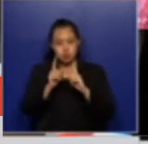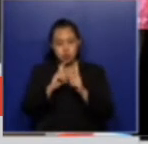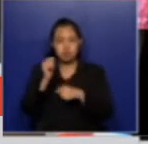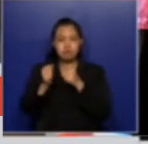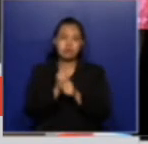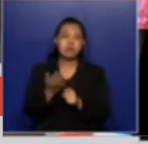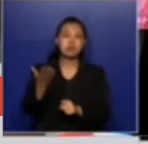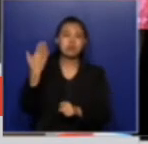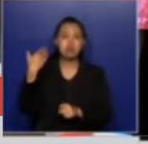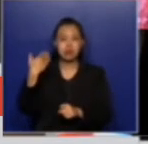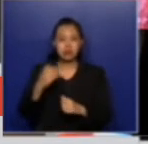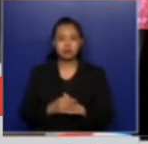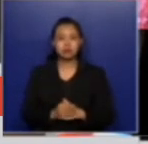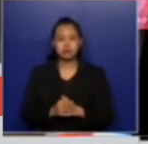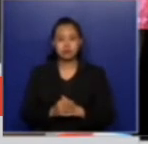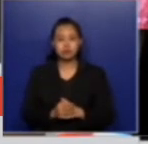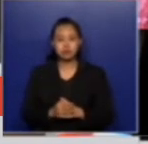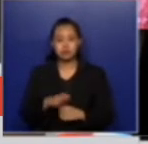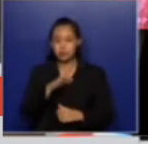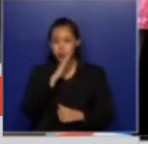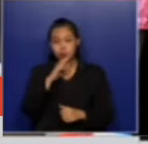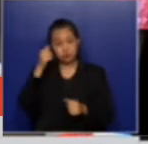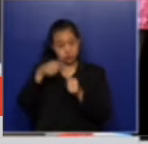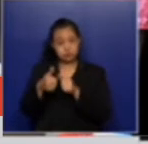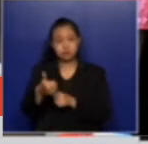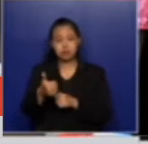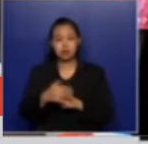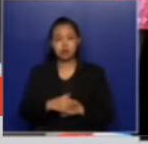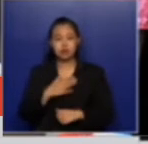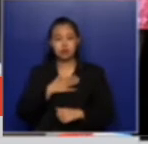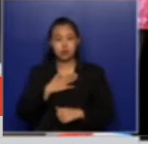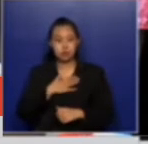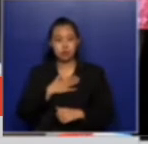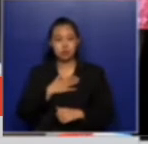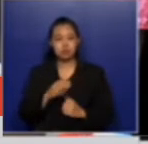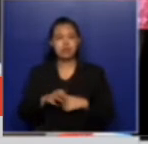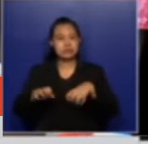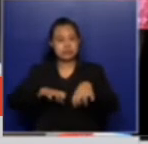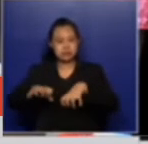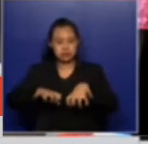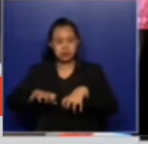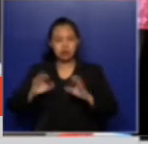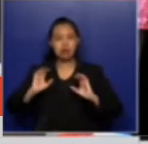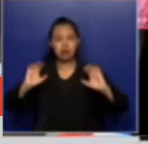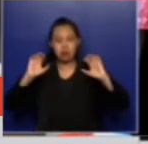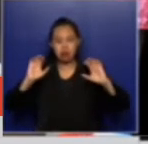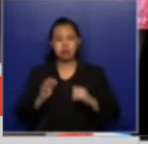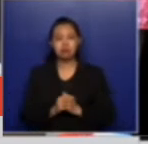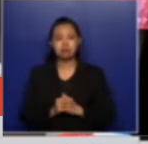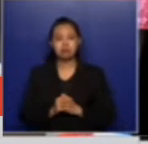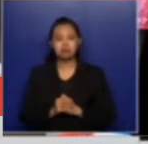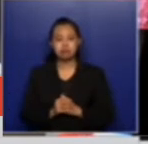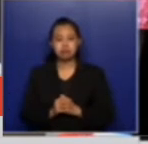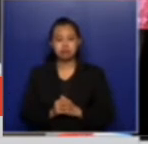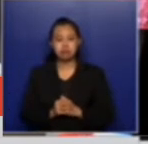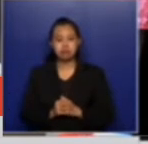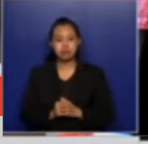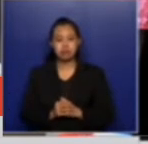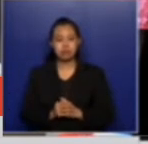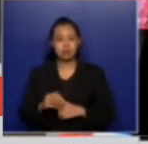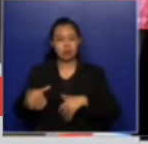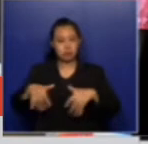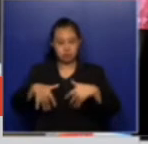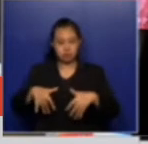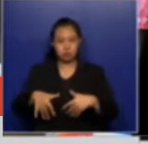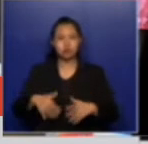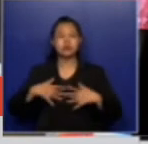ล้วเนี่ยถ้าท่านประธานจำได้ผมบอกว่าการบริหารราชการแผ่นดินและงบประมาณเนี่ยต้องทำให้ประชาชนเกิด